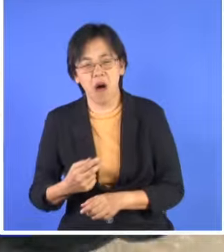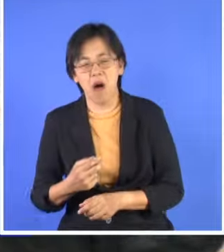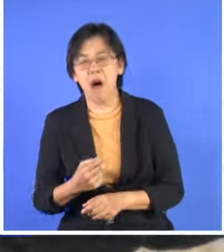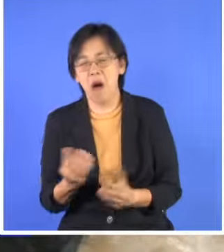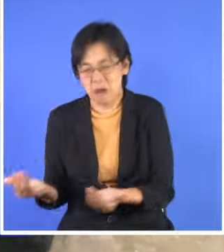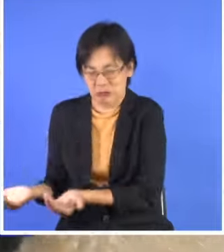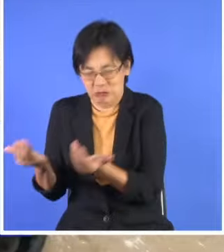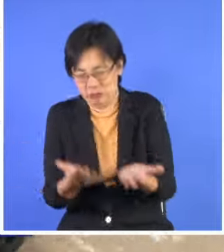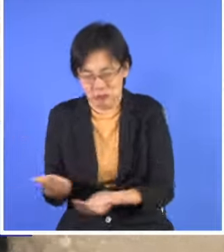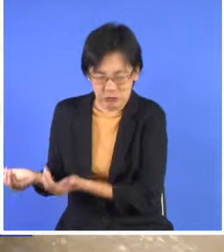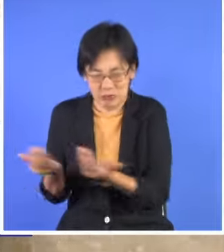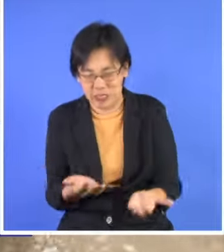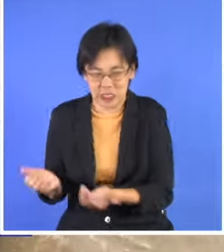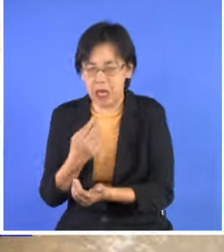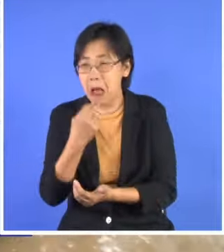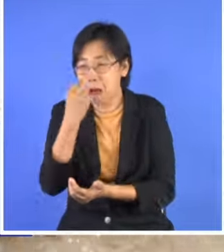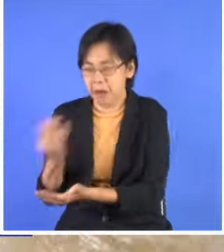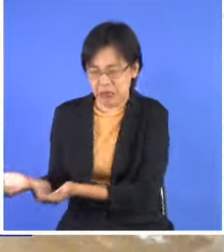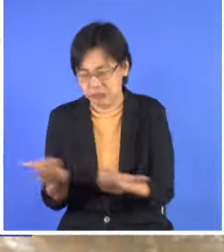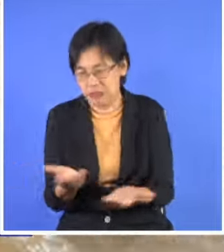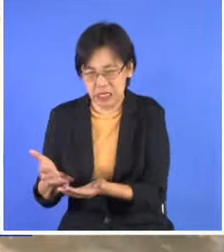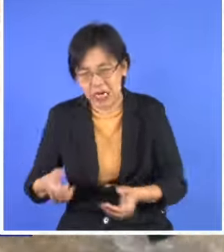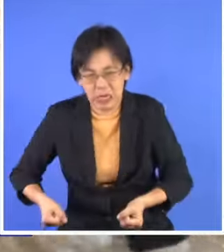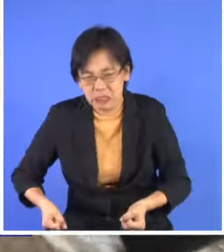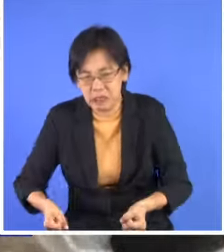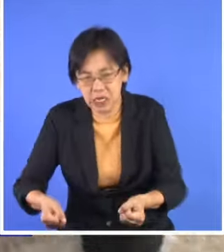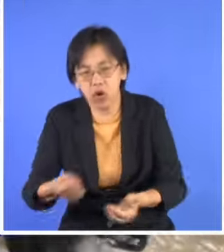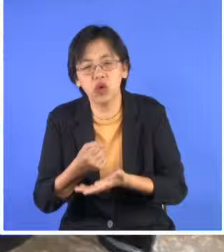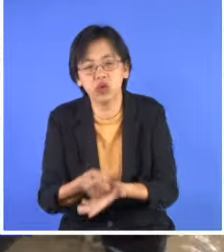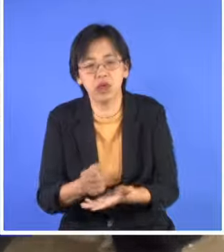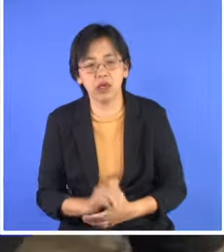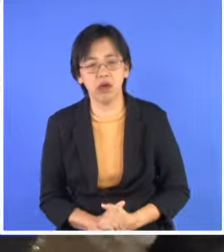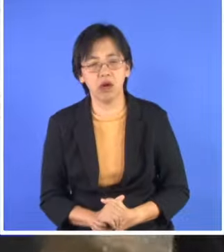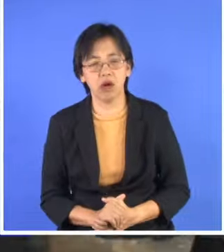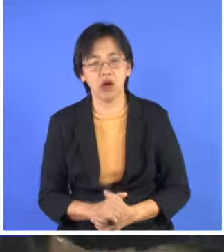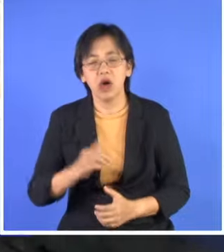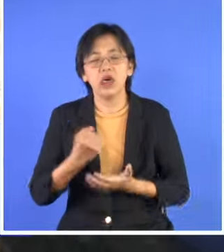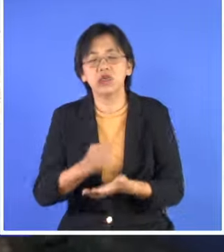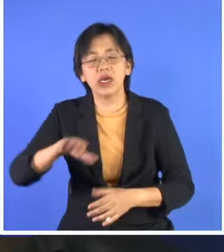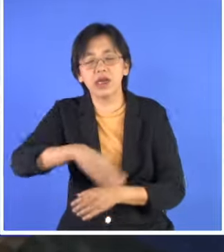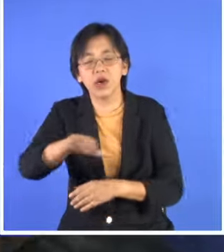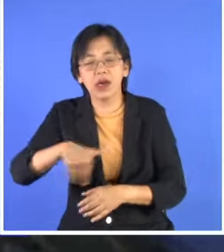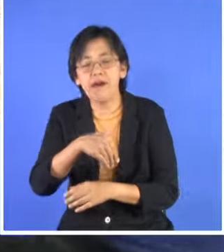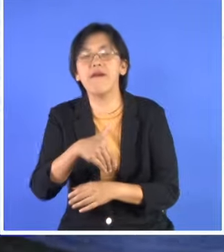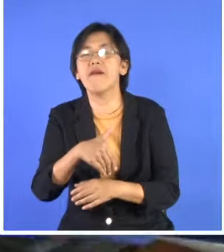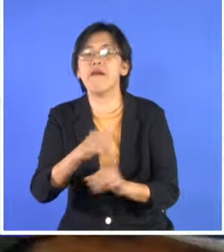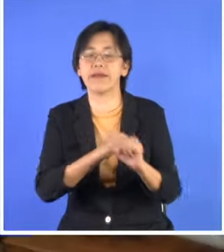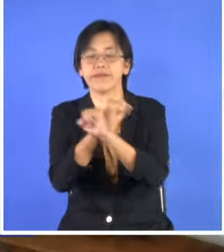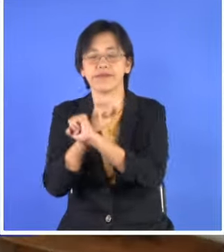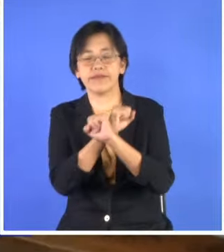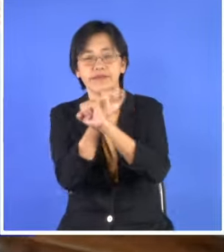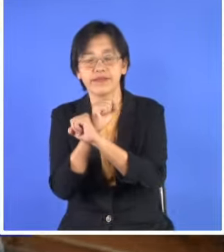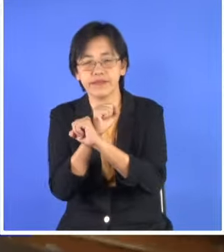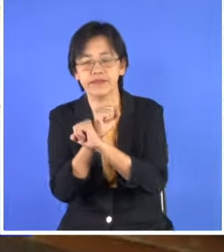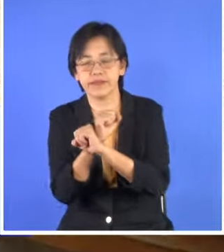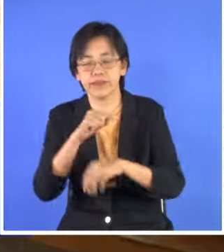มากนี่นๆแพะนี่นะนี่ออกมาจากฟาร์มหลังจากที่ถูกน้ำท่วมว่าอย่างงั้นคือก็เอามาได้ทุกตัวเนี่ยอย่างปลอดภัยมันอย่างงั้นเถอะและก็บอกว่าช่วง